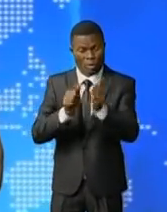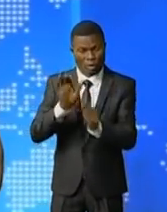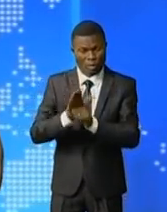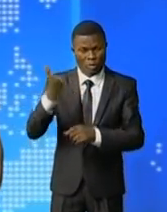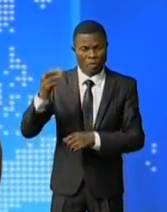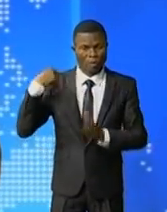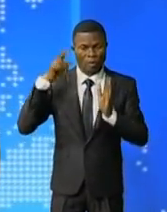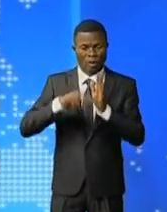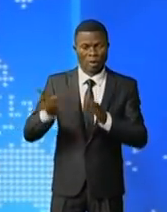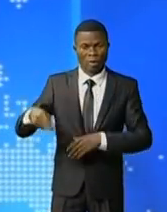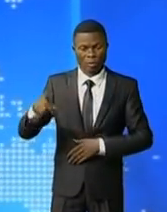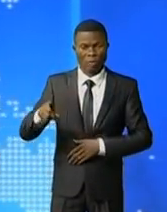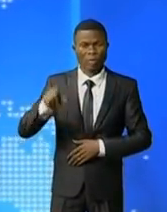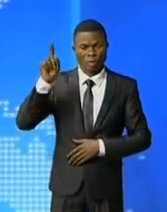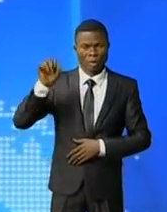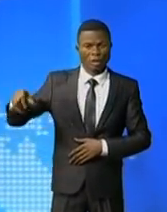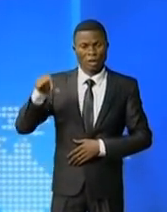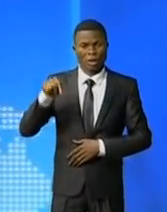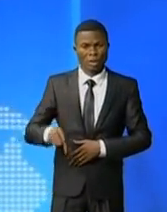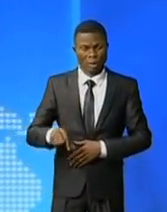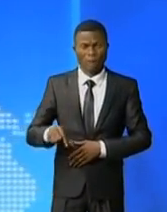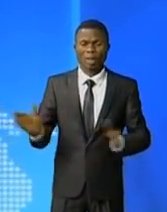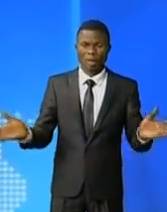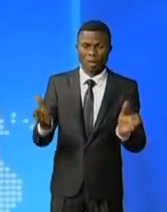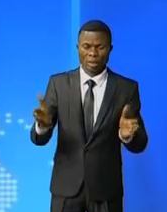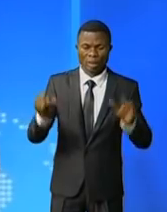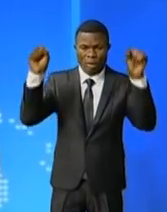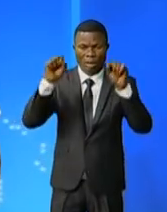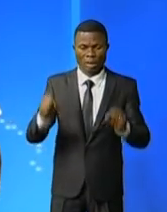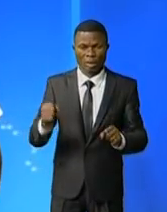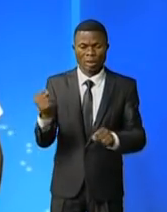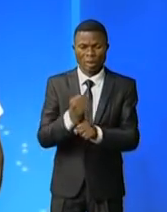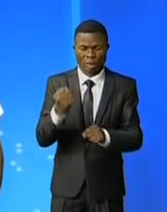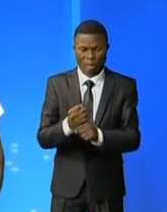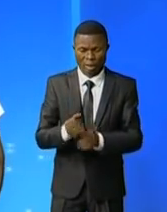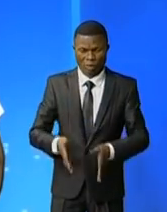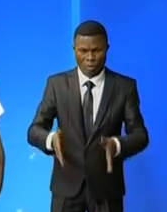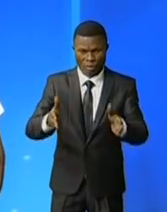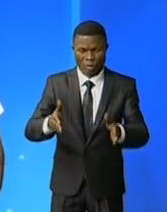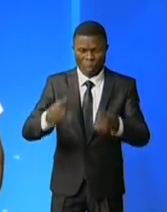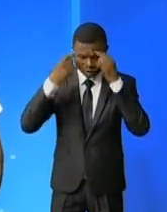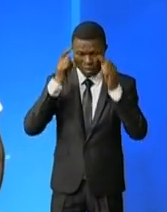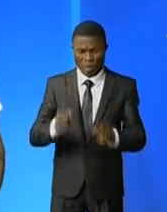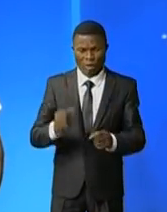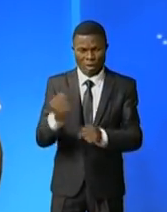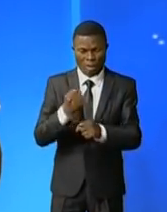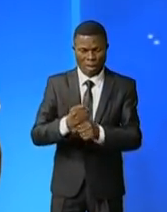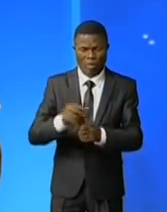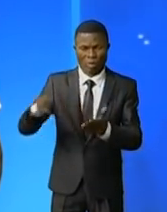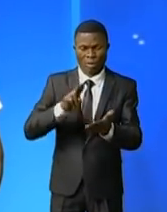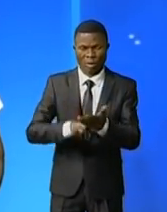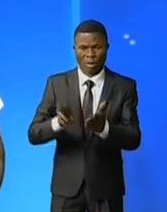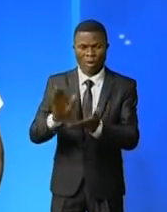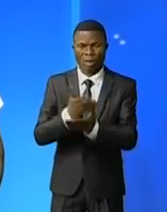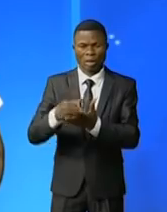le gouverneur de province Jacques Kiabulakatué renforce le système d'assainissement. Un accord de sous-traitance a été signé entre le